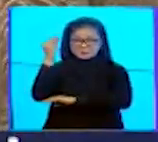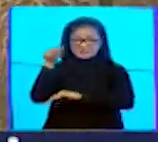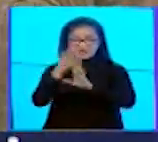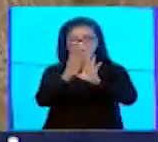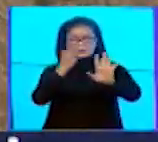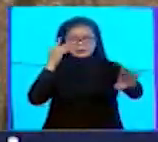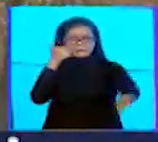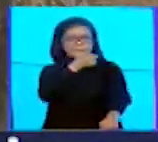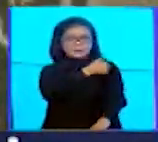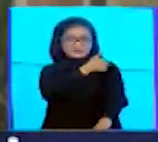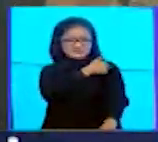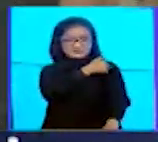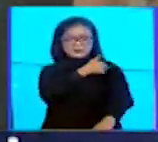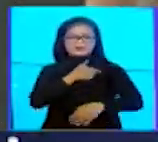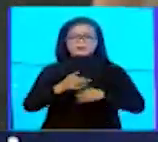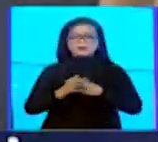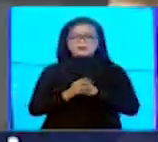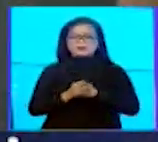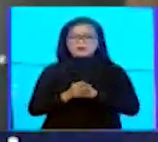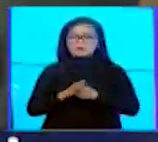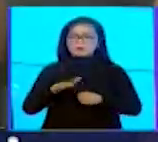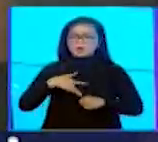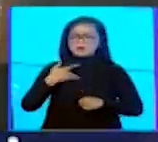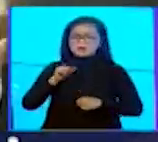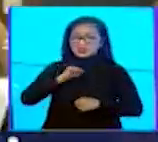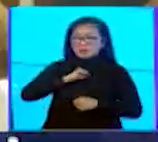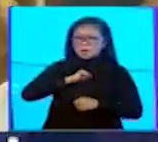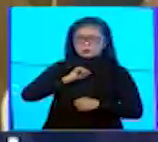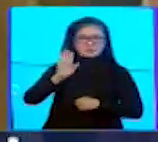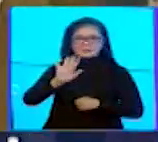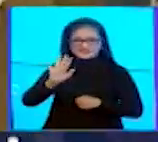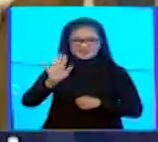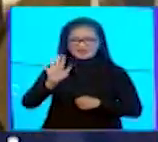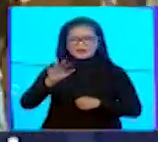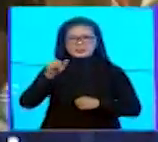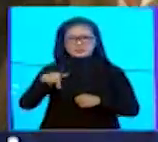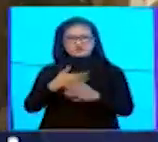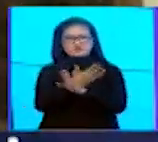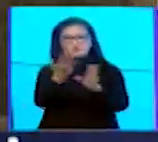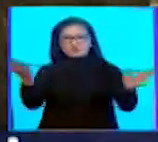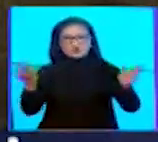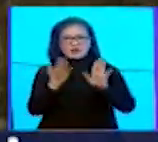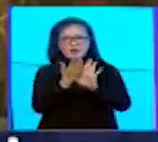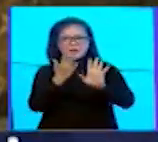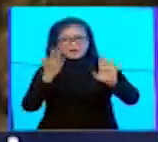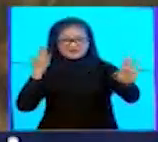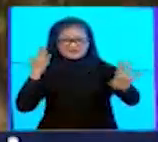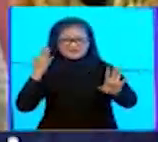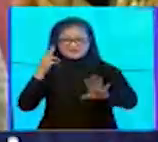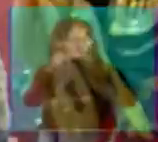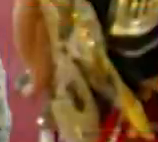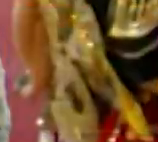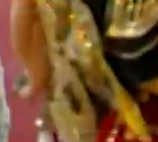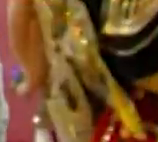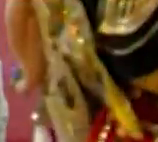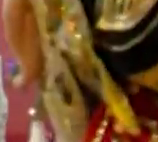Raut wajah gentar tak sedikit pun ditampilkan para seniman dan budayawan yang tertib mengantre sejak Senin pagi.